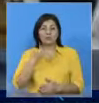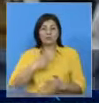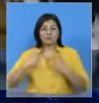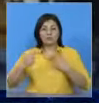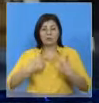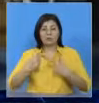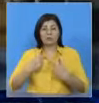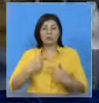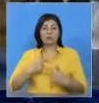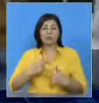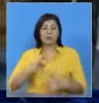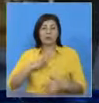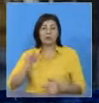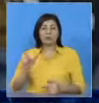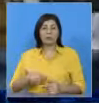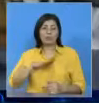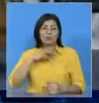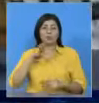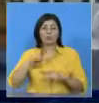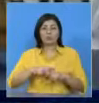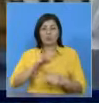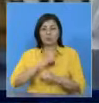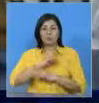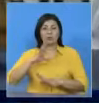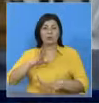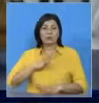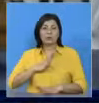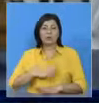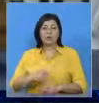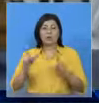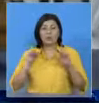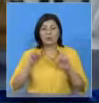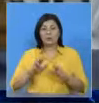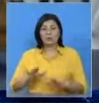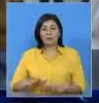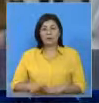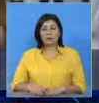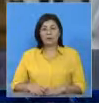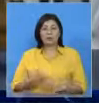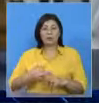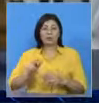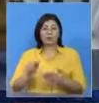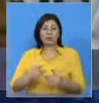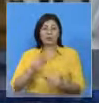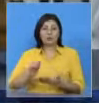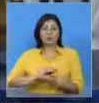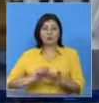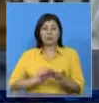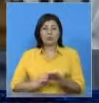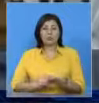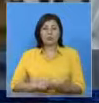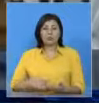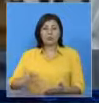адамдар. Көпшілігі түрмеде қайтыс болған, көпшілігі мешіттерде қайтыс болған. Солардың аты жөндері жазылған жаңа